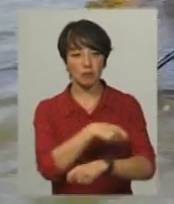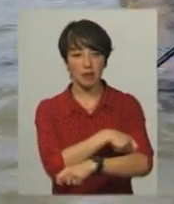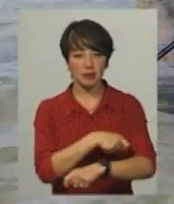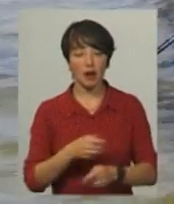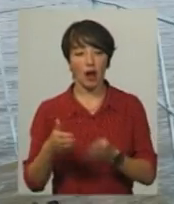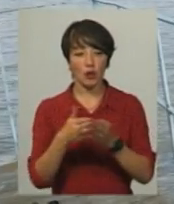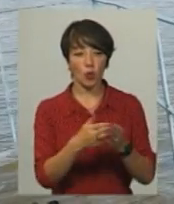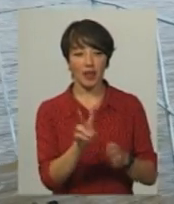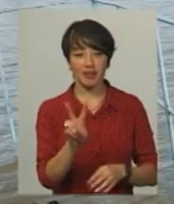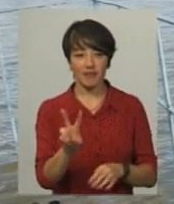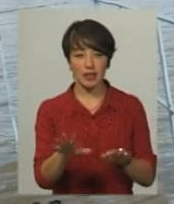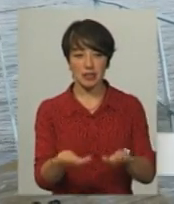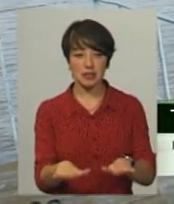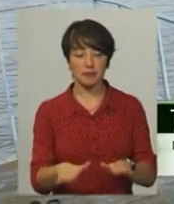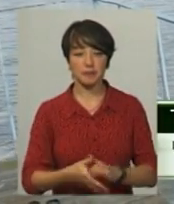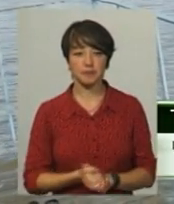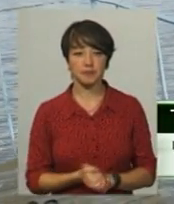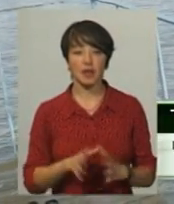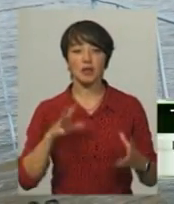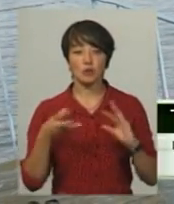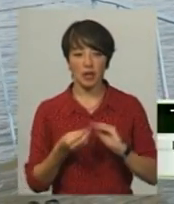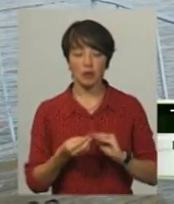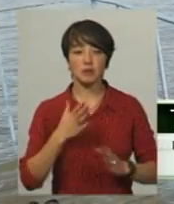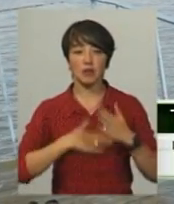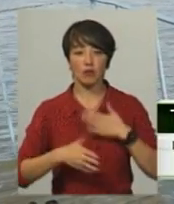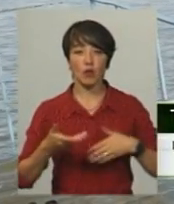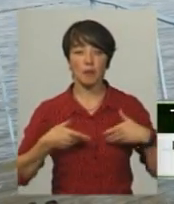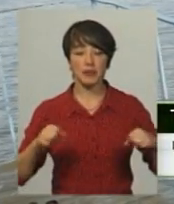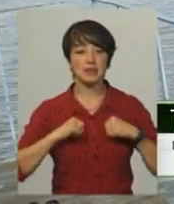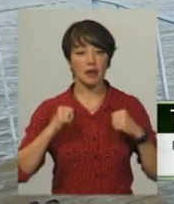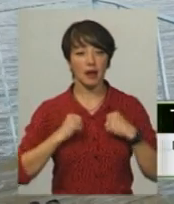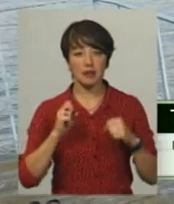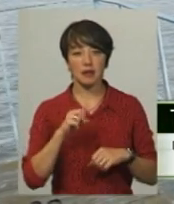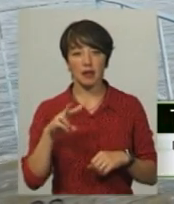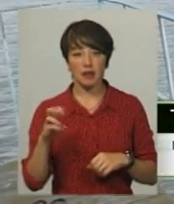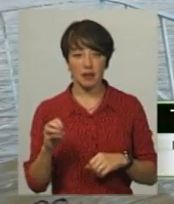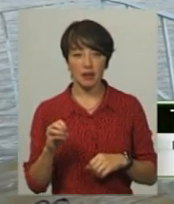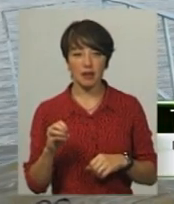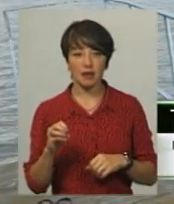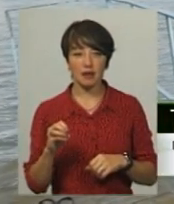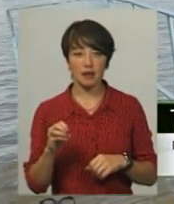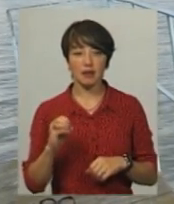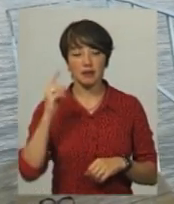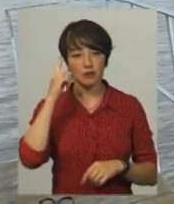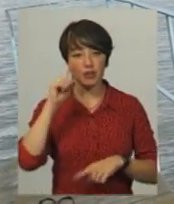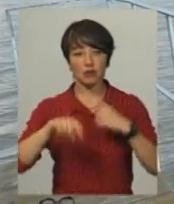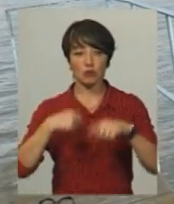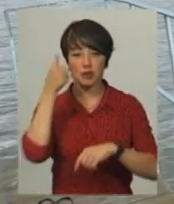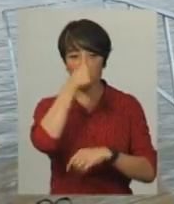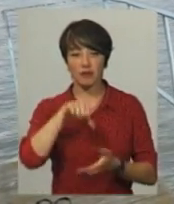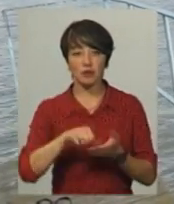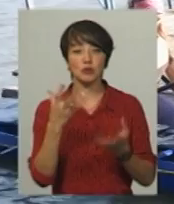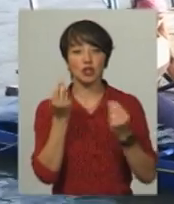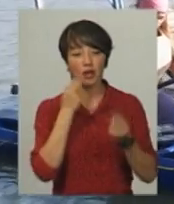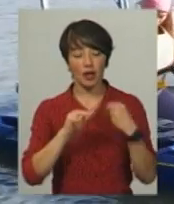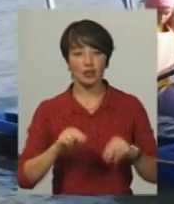каної двійці. Результатом, в принципі, задоволені. Ми старалися, але на наступний рік ми постараємося виступити ще